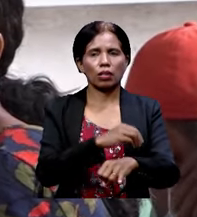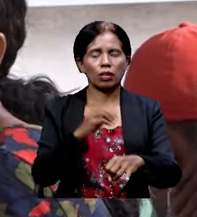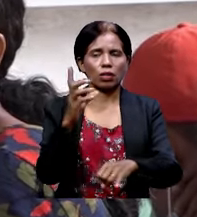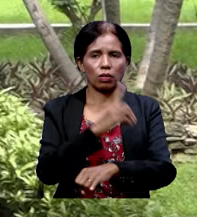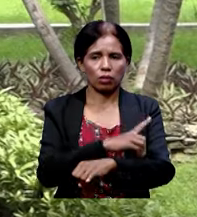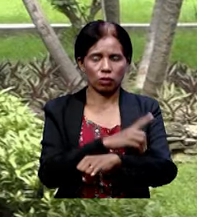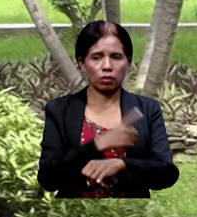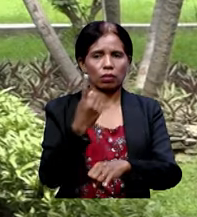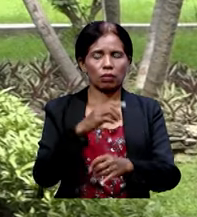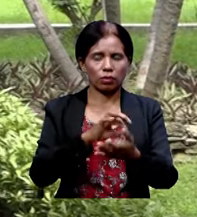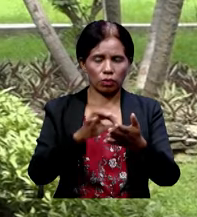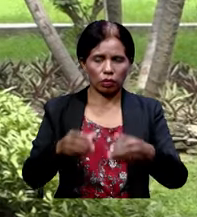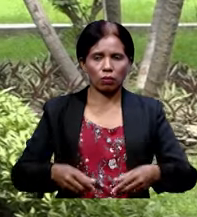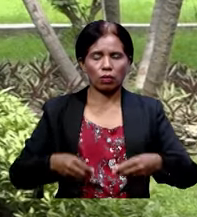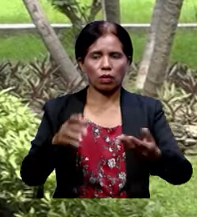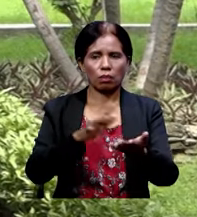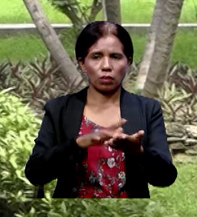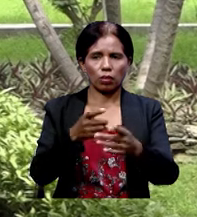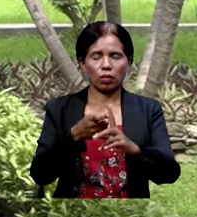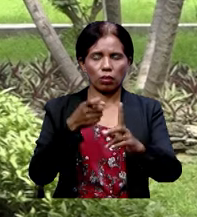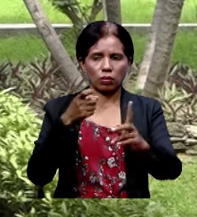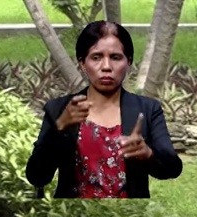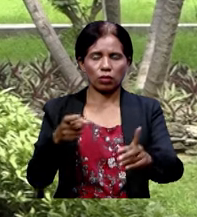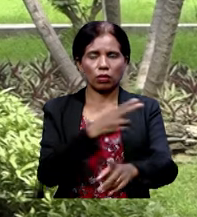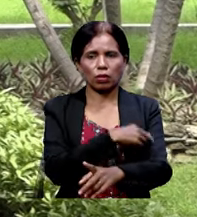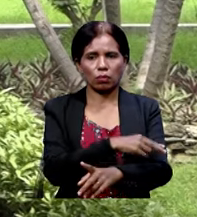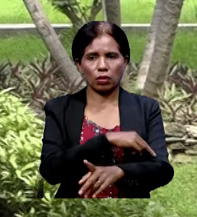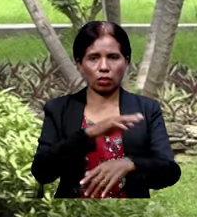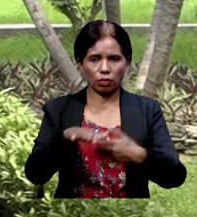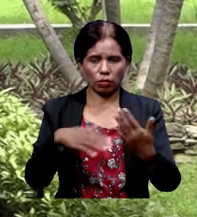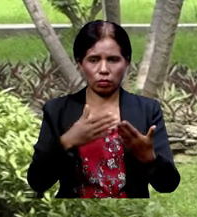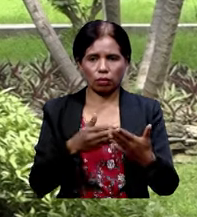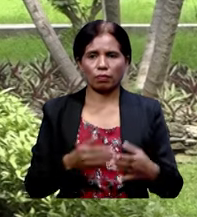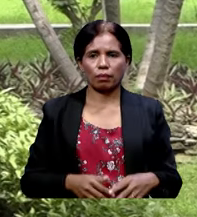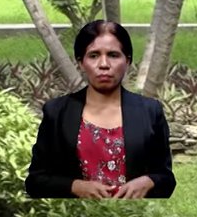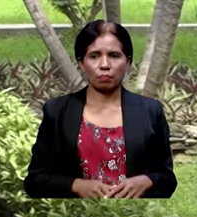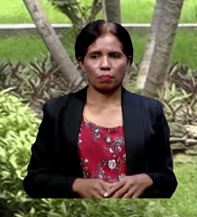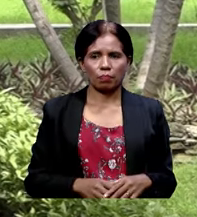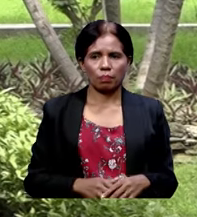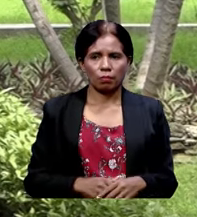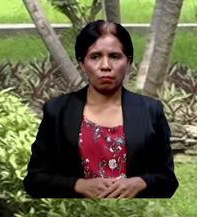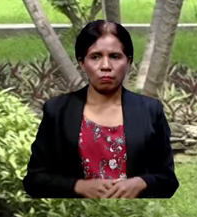loron sempre distribui ai moruk kusi armazen ba fasilidadi saudi sira. Selina Lopes, Dilma Suzeti, GMN.